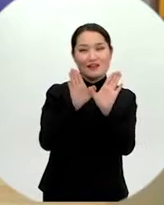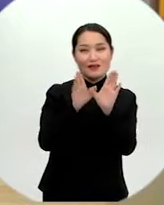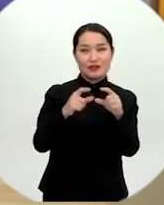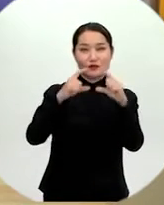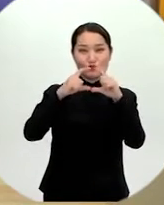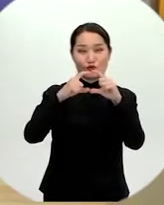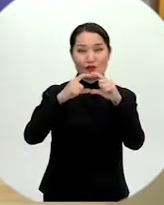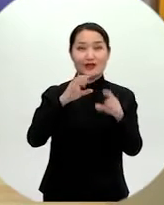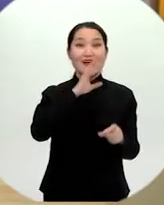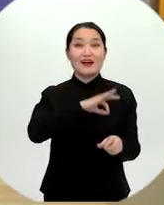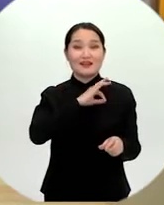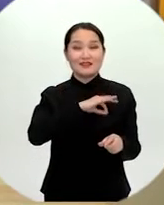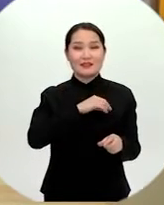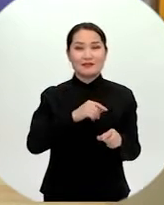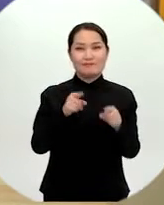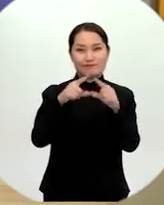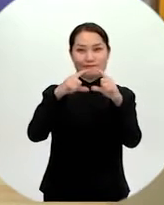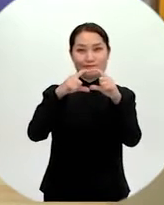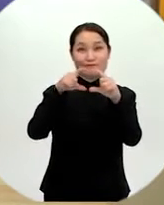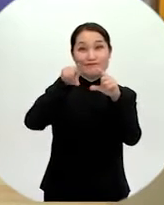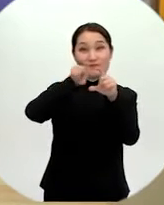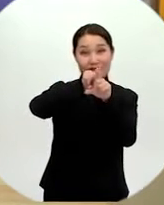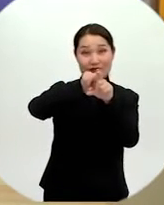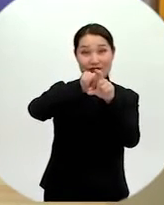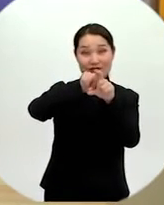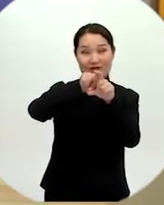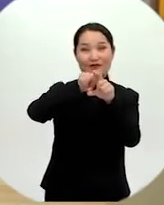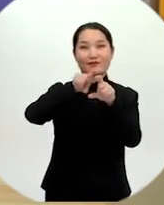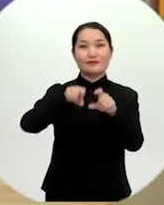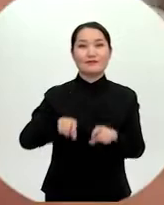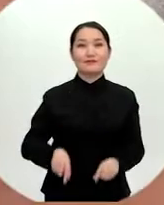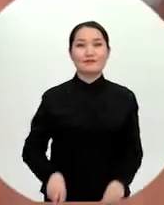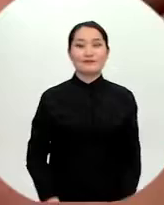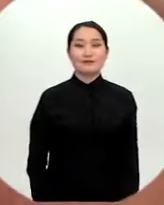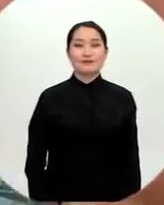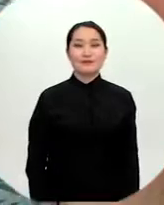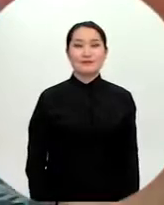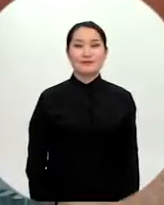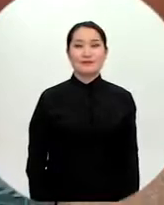За дугуй дүрсээ яг тэг шимээр нь бас ингээд нугалчихна. А дугуй дүрсийн тэг шимээр нь нугалчихна.